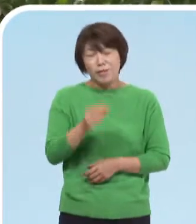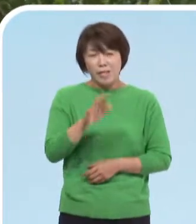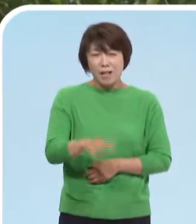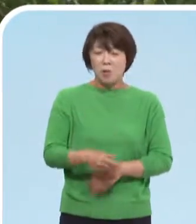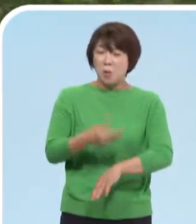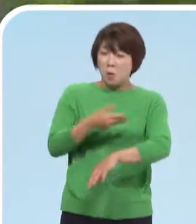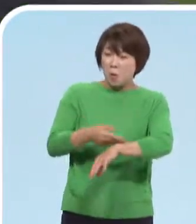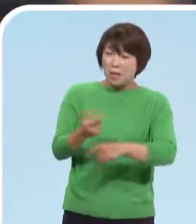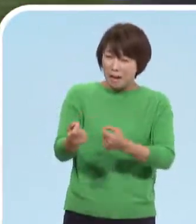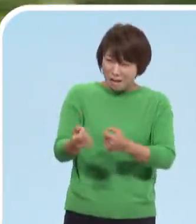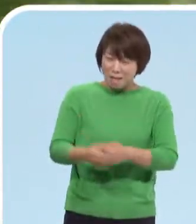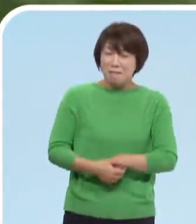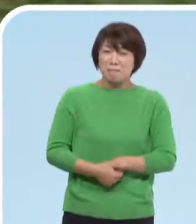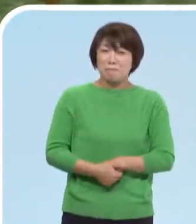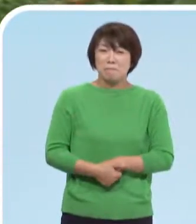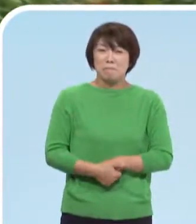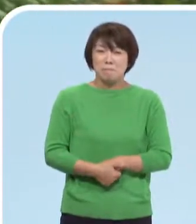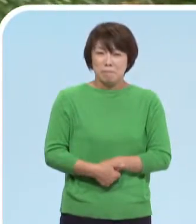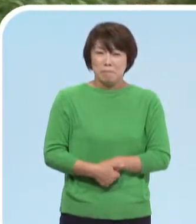です。 おしゃれ。